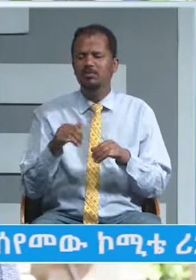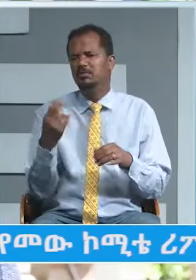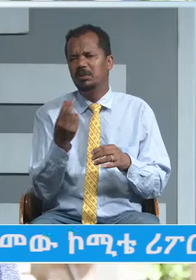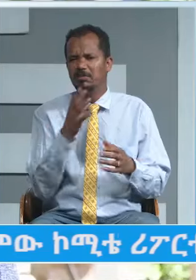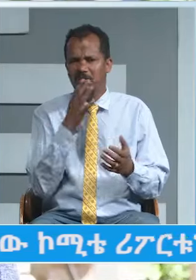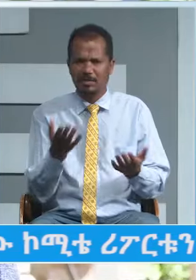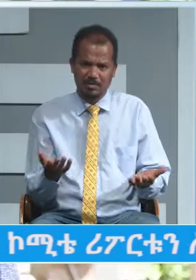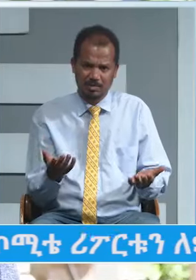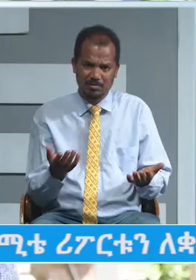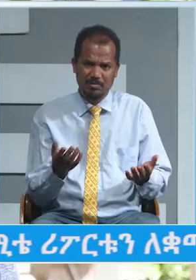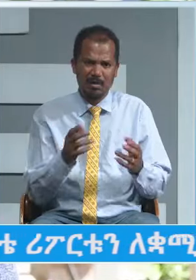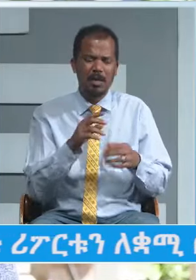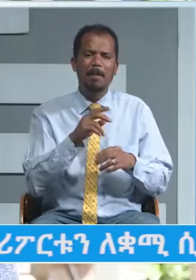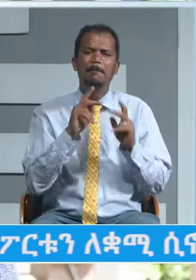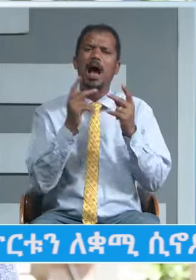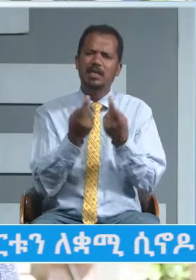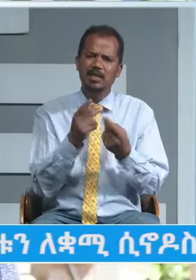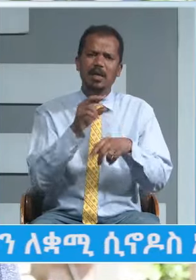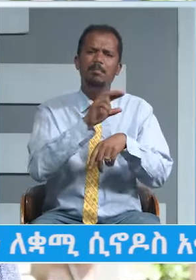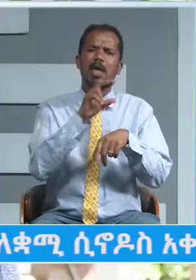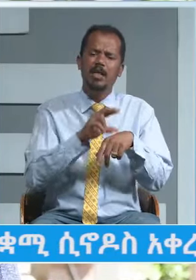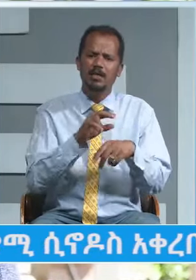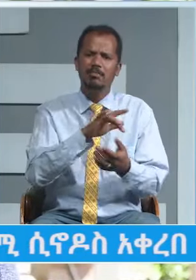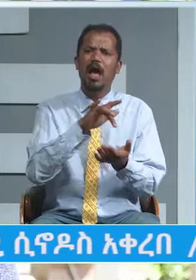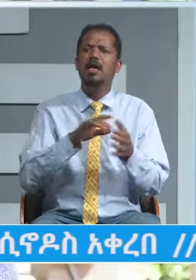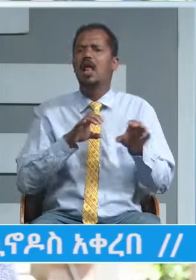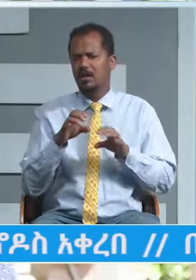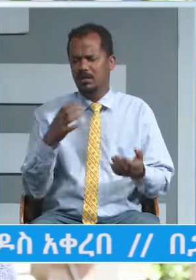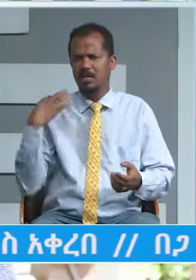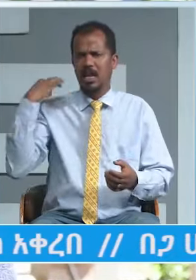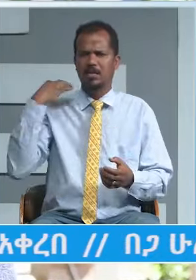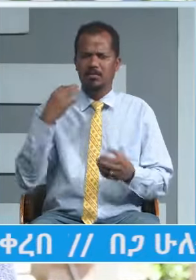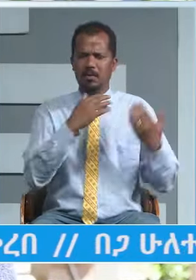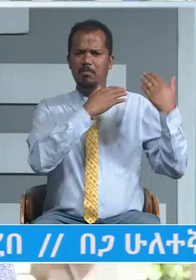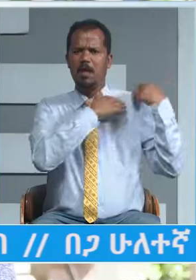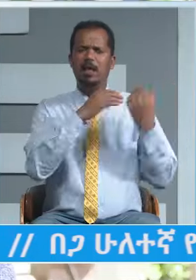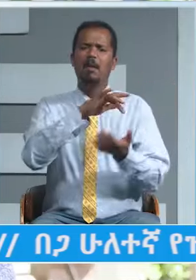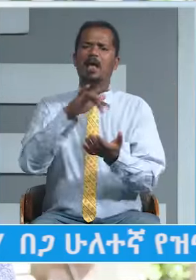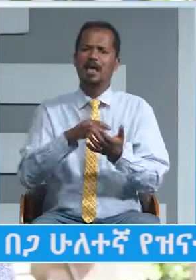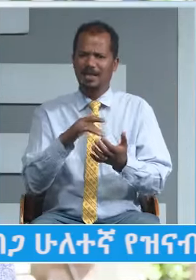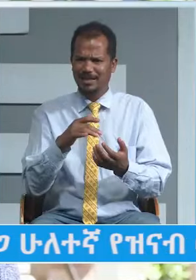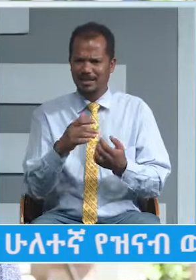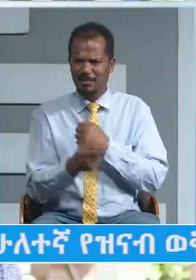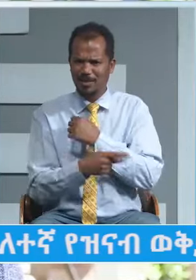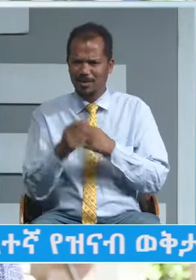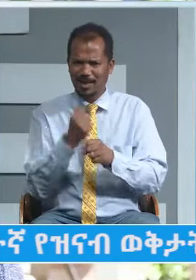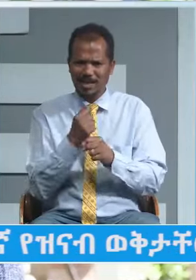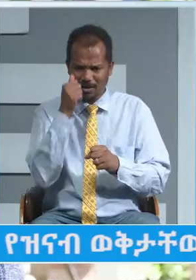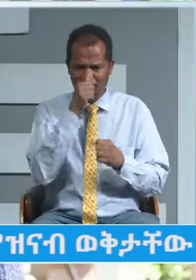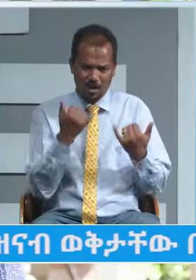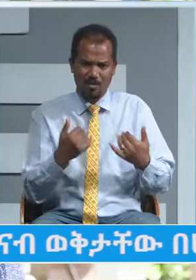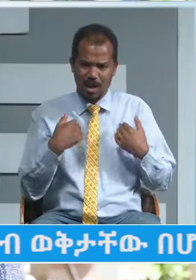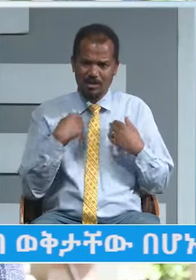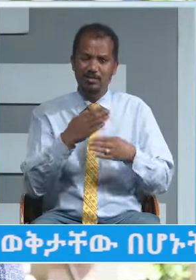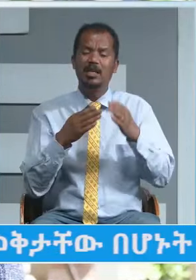አይደሉም። ፓርቲን ማዕከል ያደረገ፣ ብሔርን ማዕከል ያደረገ፣ ግለሰብን ባለስልጣናትን ማዕከልና ትኩረት ያደረገ ፖለቲካ አሰራር ኢትዮጵያ አሁን